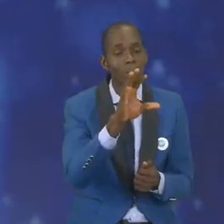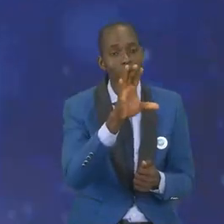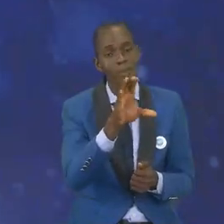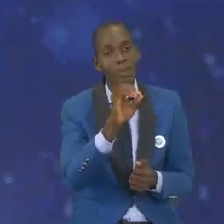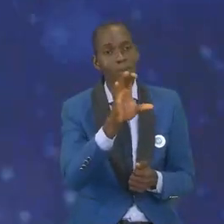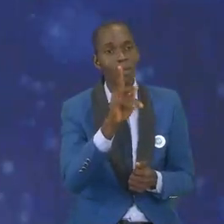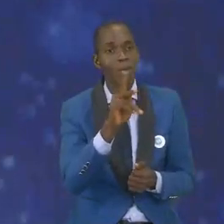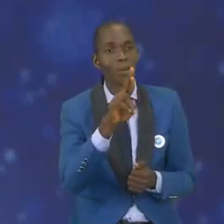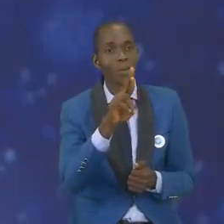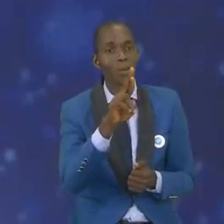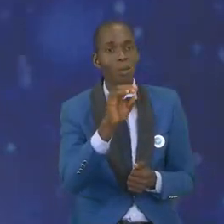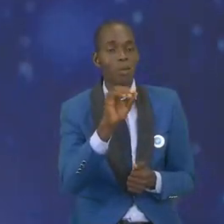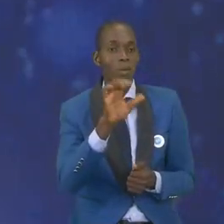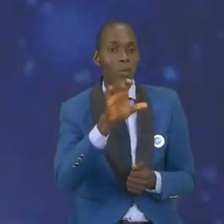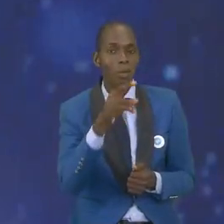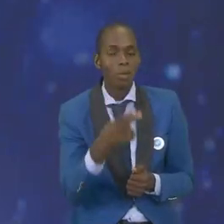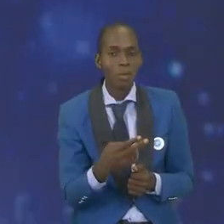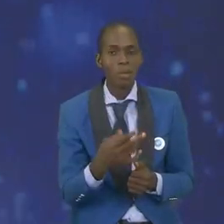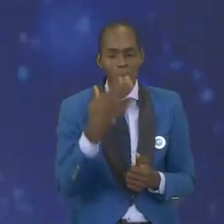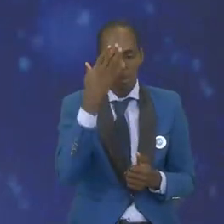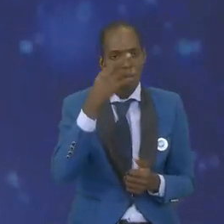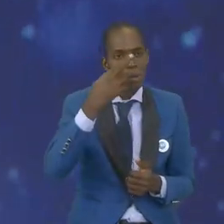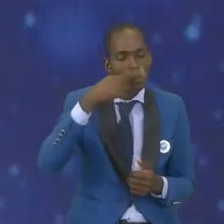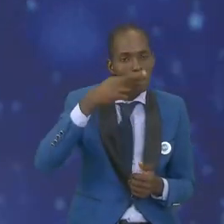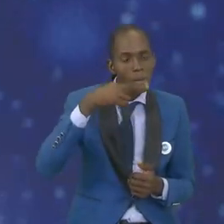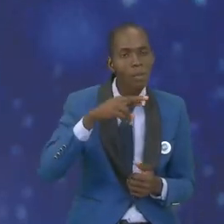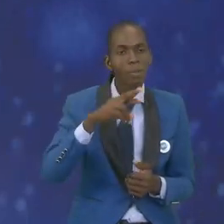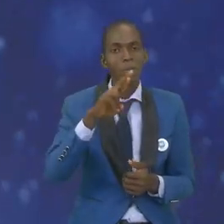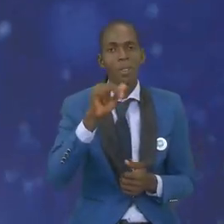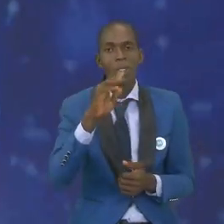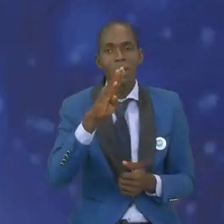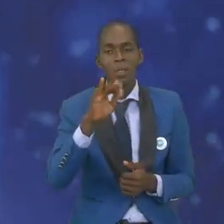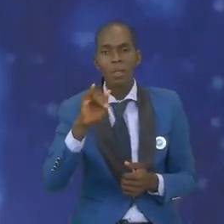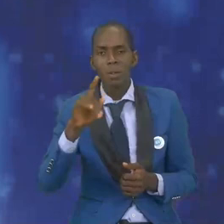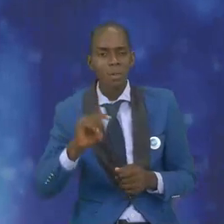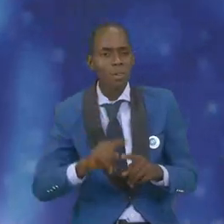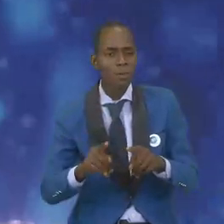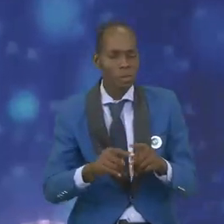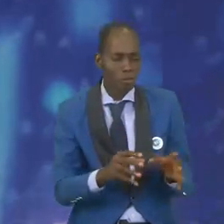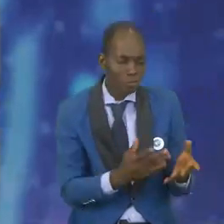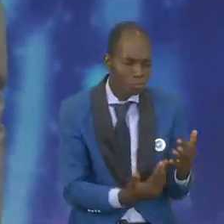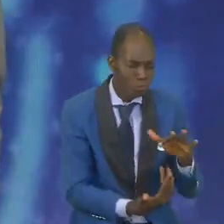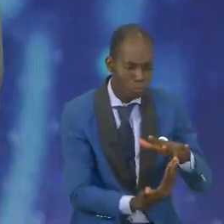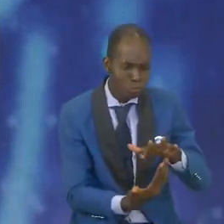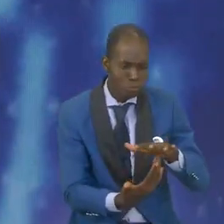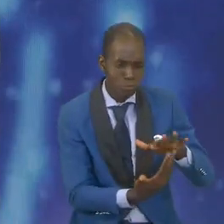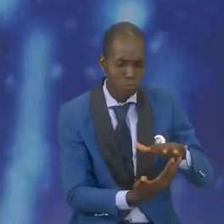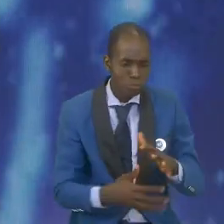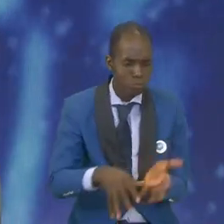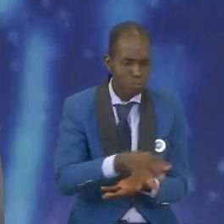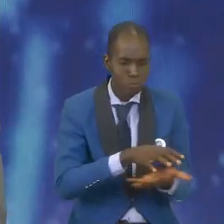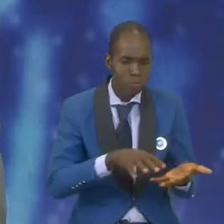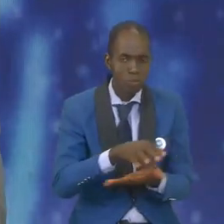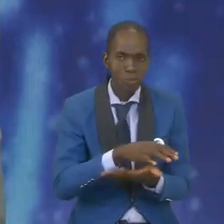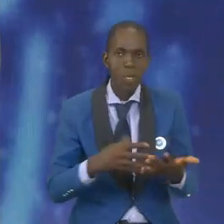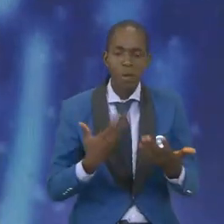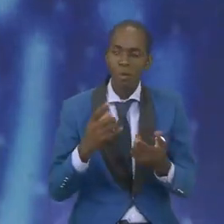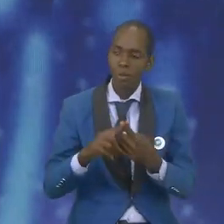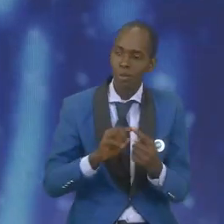Et les lézards, les cancrelats, les rats ou les souris, et il brûle tout, il attache tout,